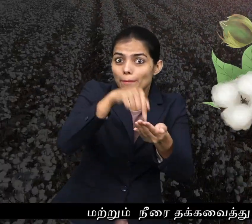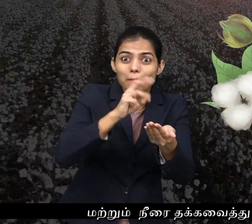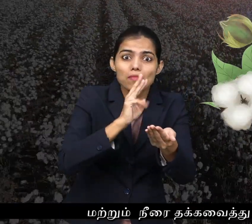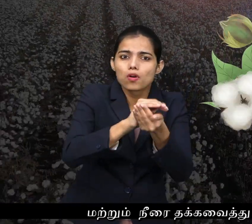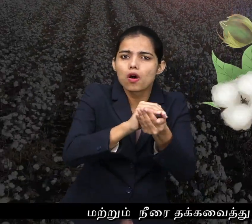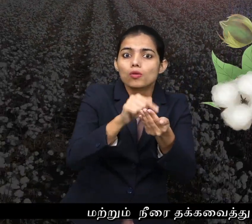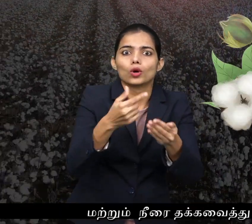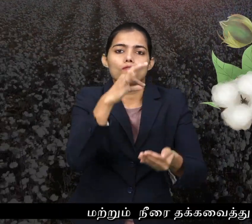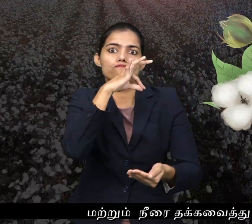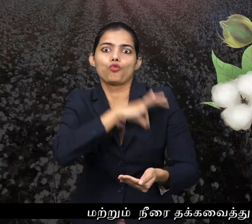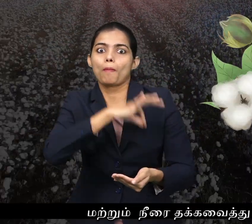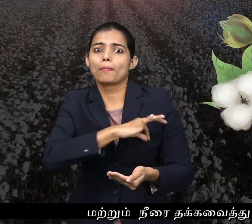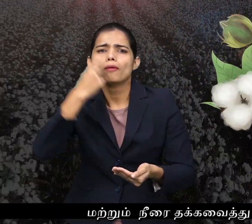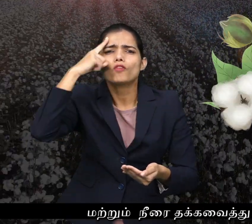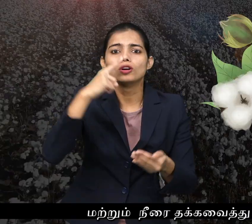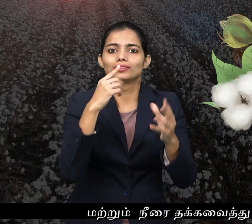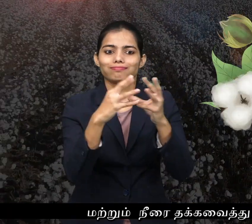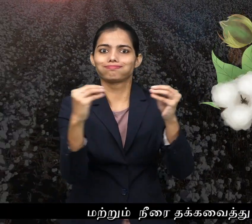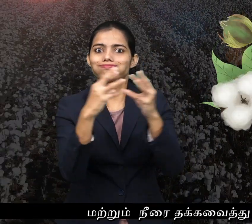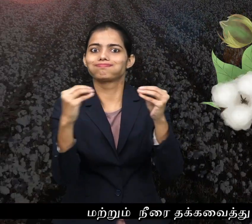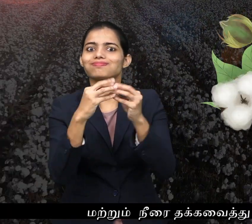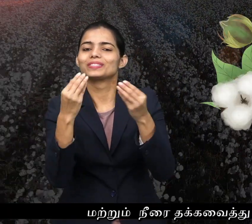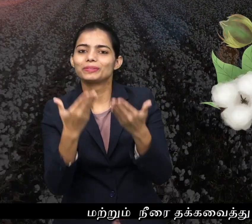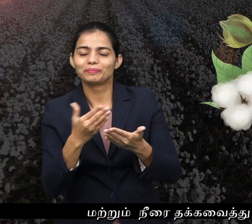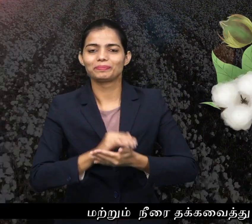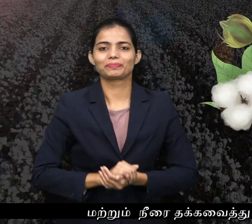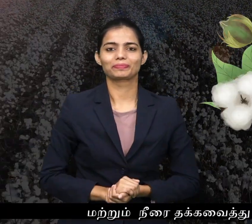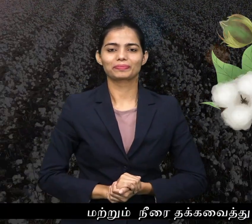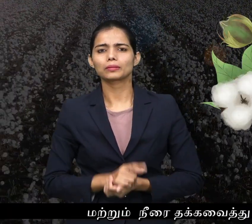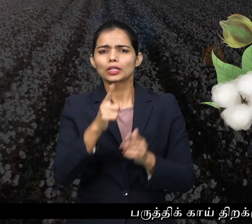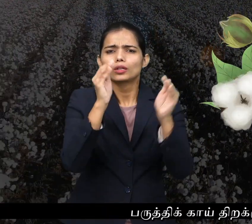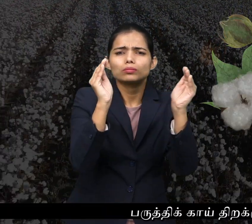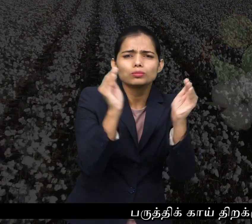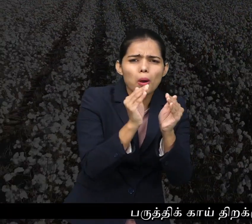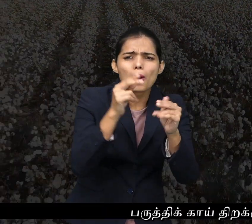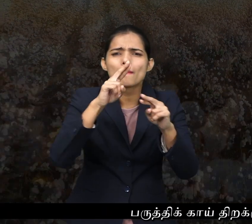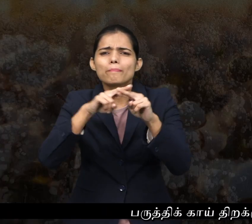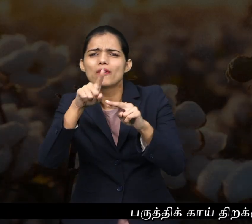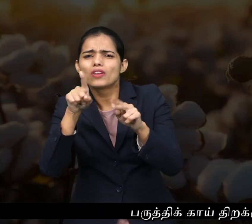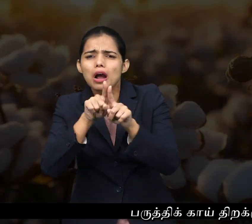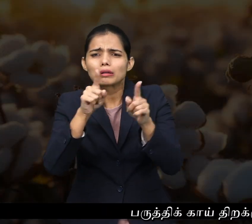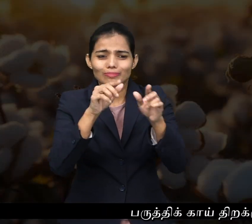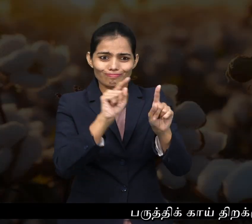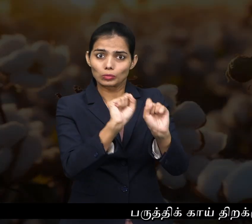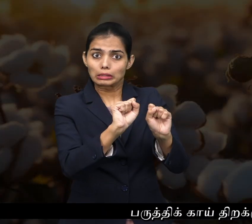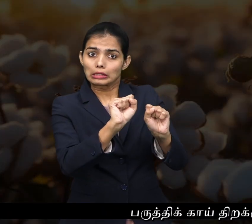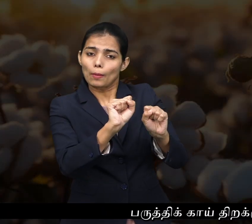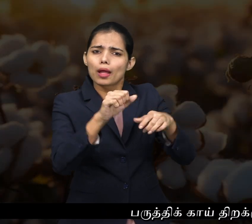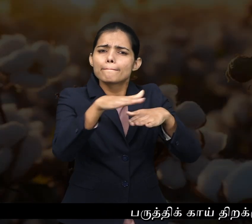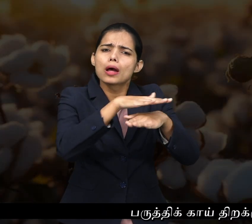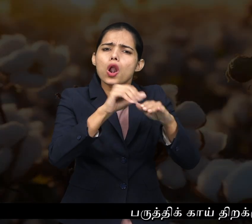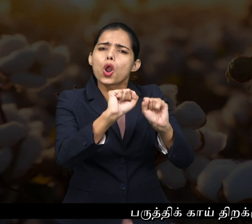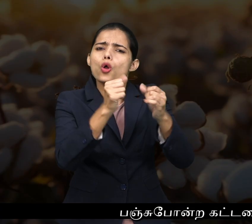மற்றும் நீரை தக்கவைத்து பருத்தி சாகுபாட்டுக்கு நன்மை பயக்கும். பருத்தி காய் திறக்கும் போது